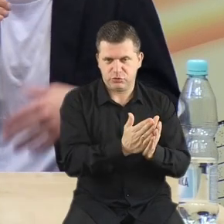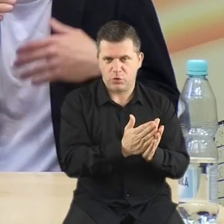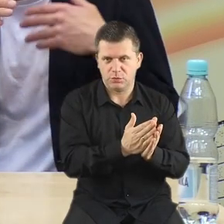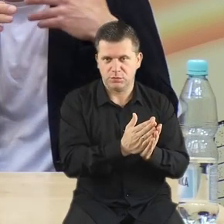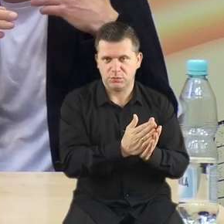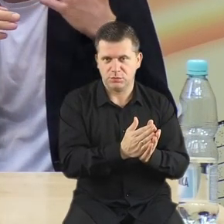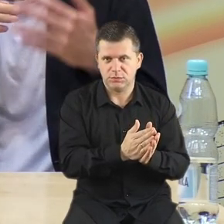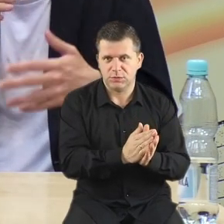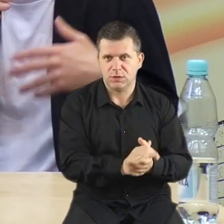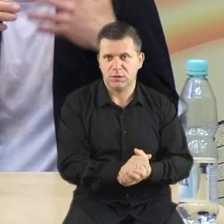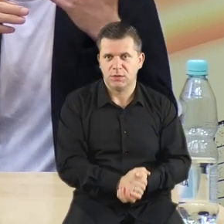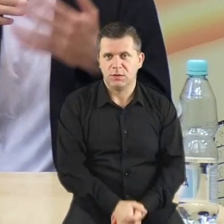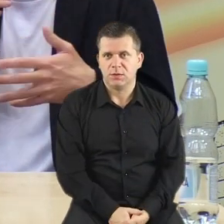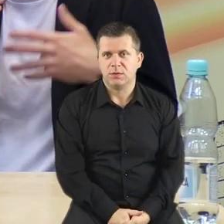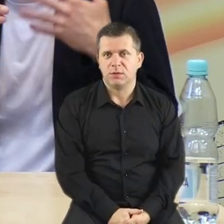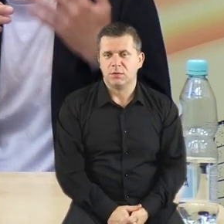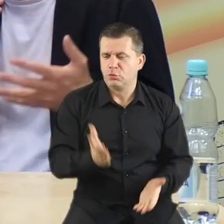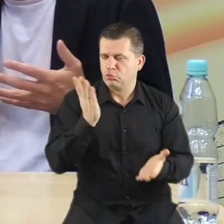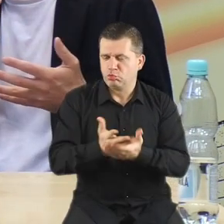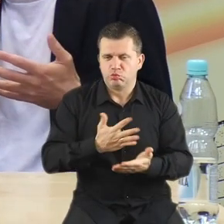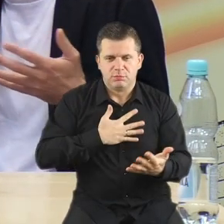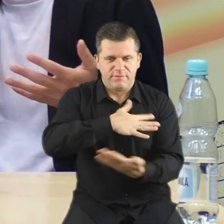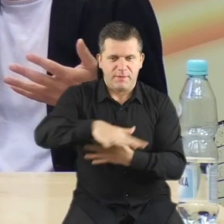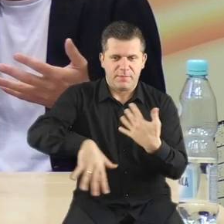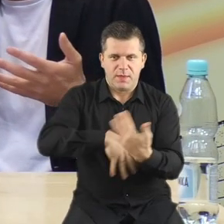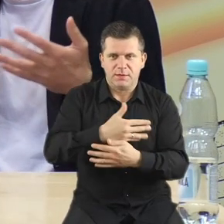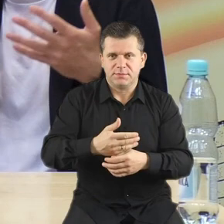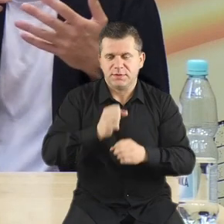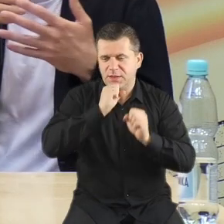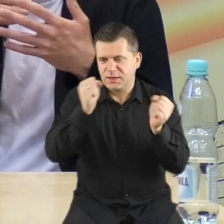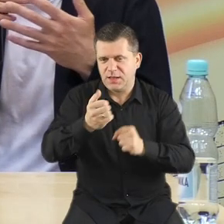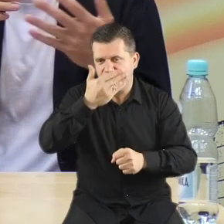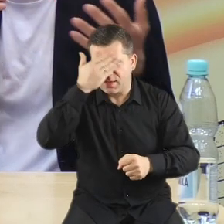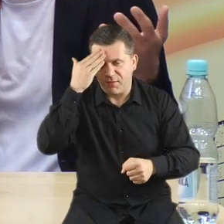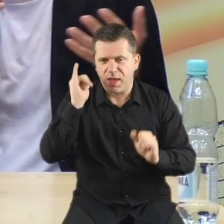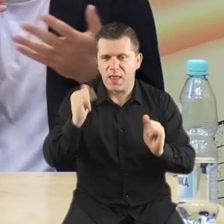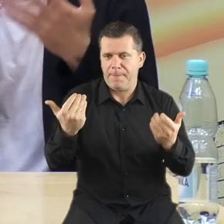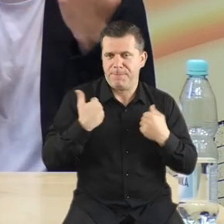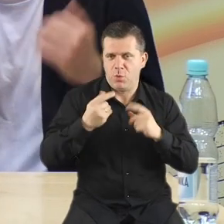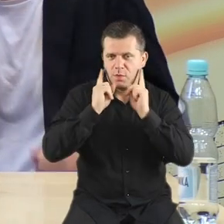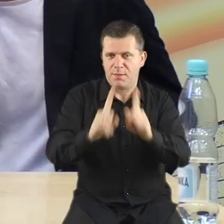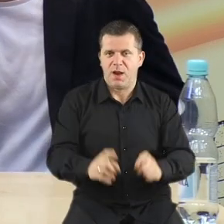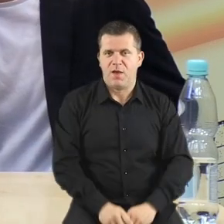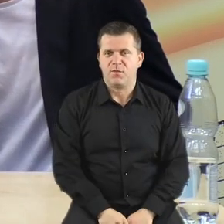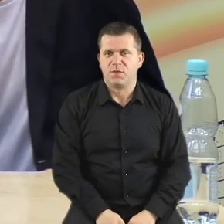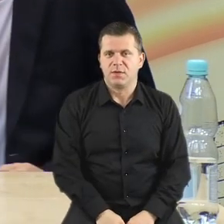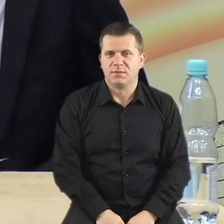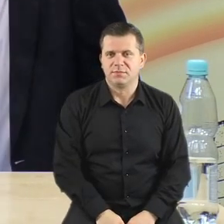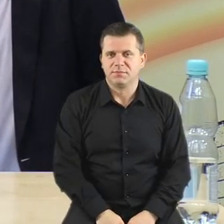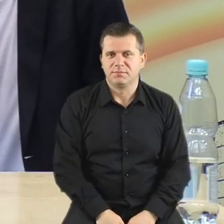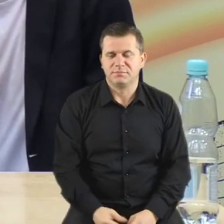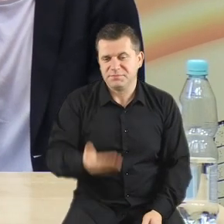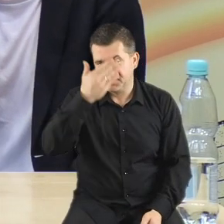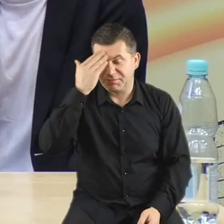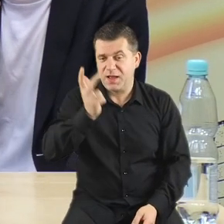Czyli to już się tak po prostu zatarło. Wymieszało, że już nikt nie wie po prostu. Jak to było naprawdę. To też nikt nie wie, bo